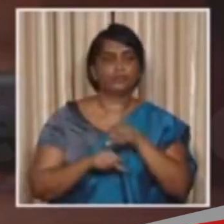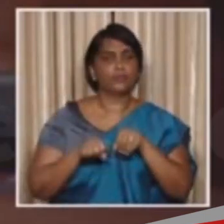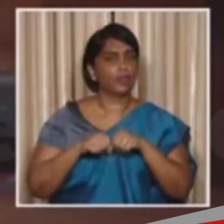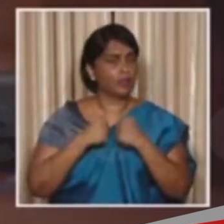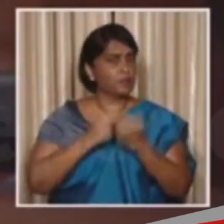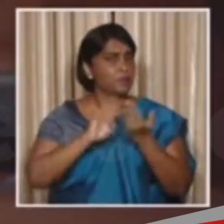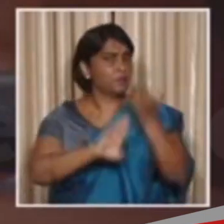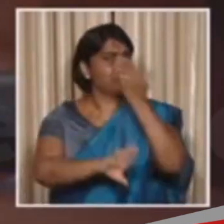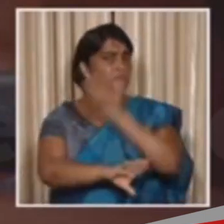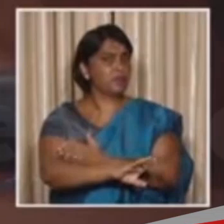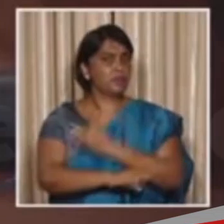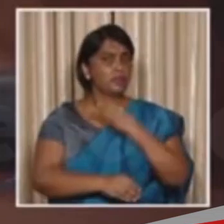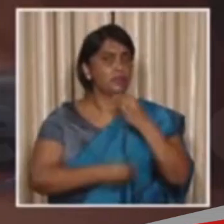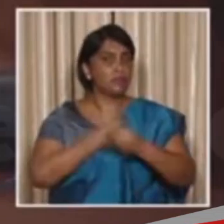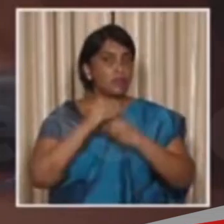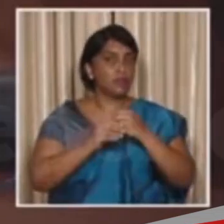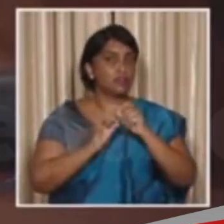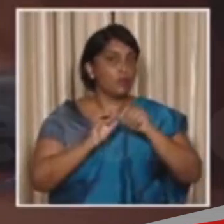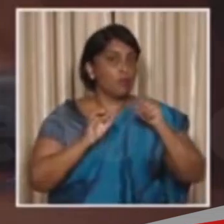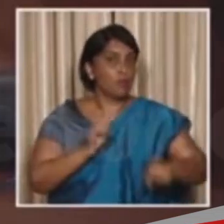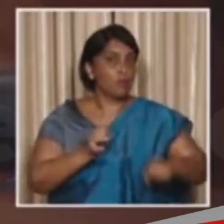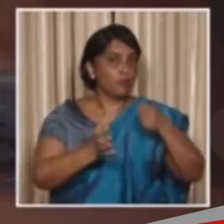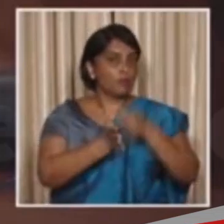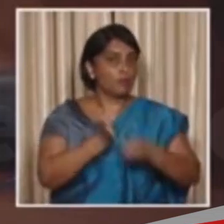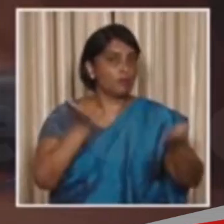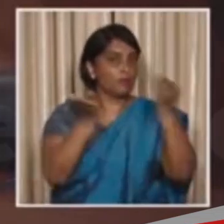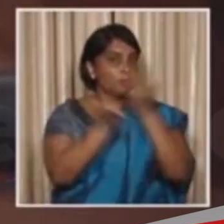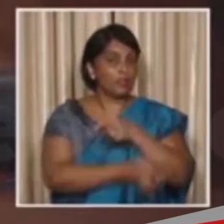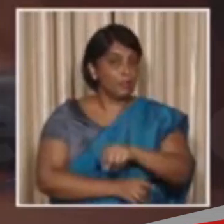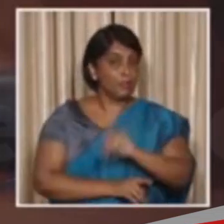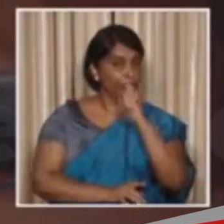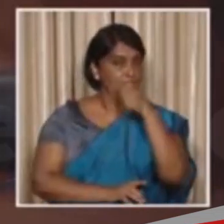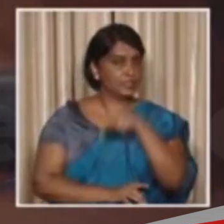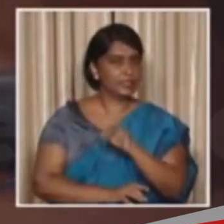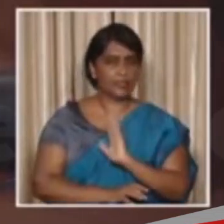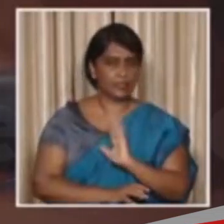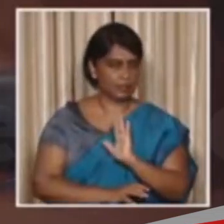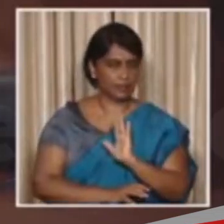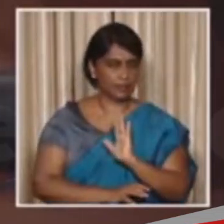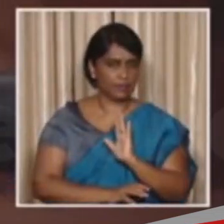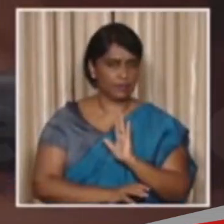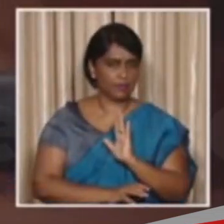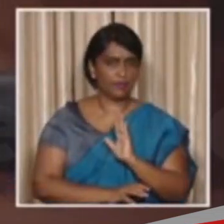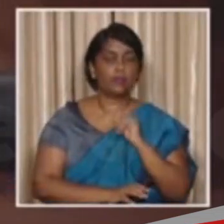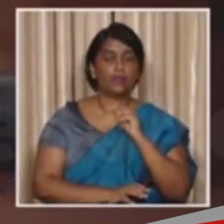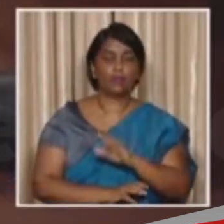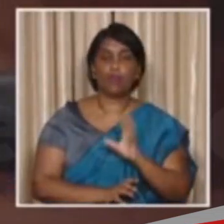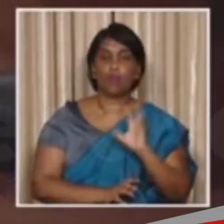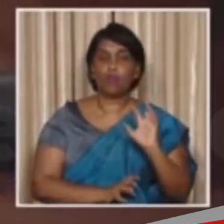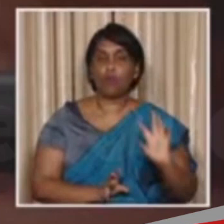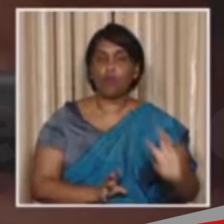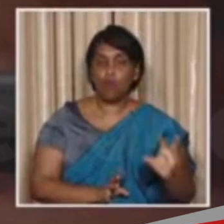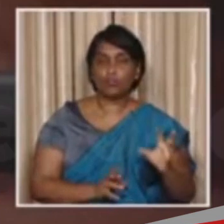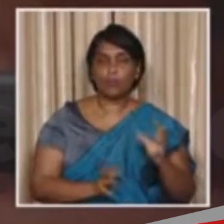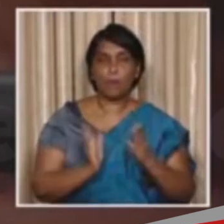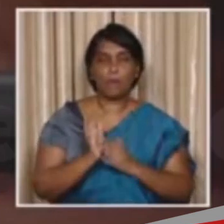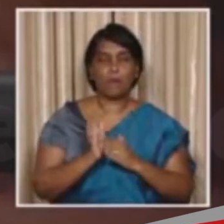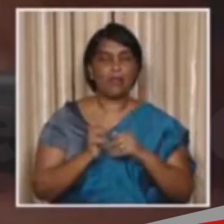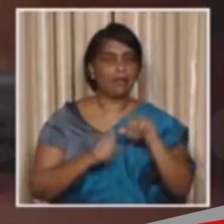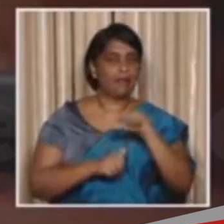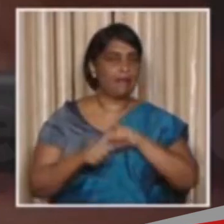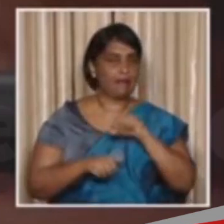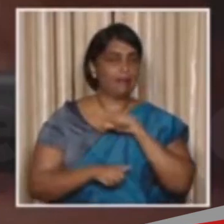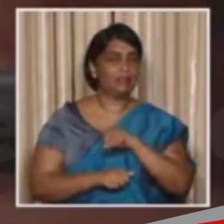පෙර ආයෝජන මණ්ඩලයත් එක්ක ගිවිසුමක් අත්සන් කරලා තියෙනවා. මේ පළවෙනි එක නෙවෙයි. විශේෂයෙන්ම ඔටෝමොබයිල් ඇසම්බලි ප්‍රයිවට් ලිමිටඩ් ලෙස